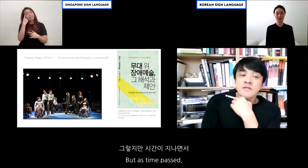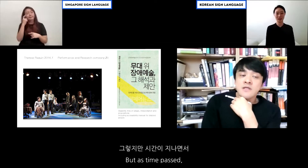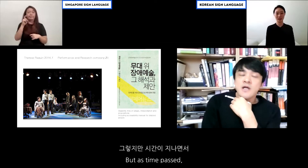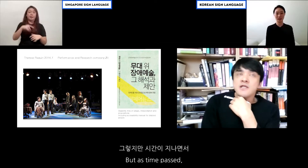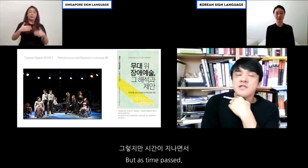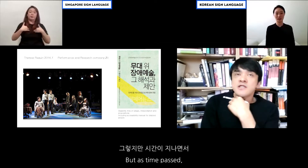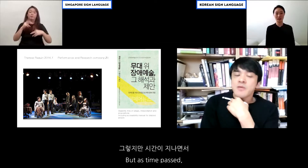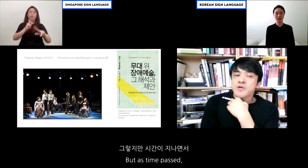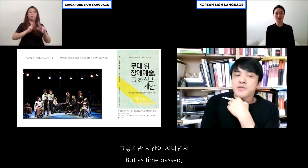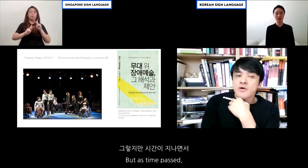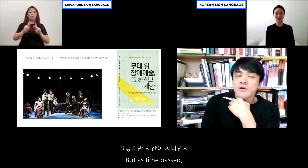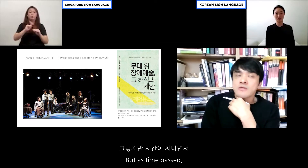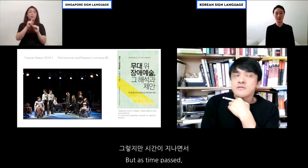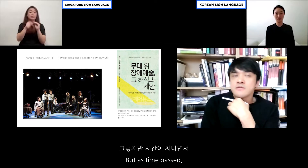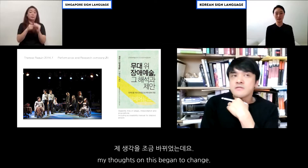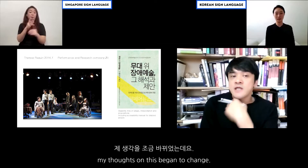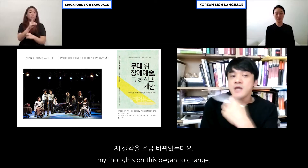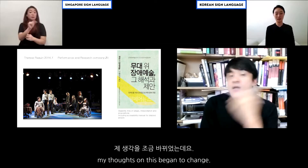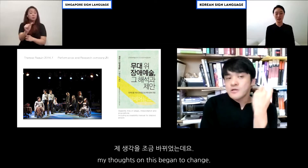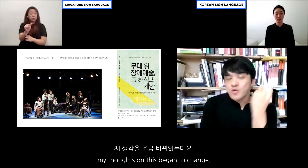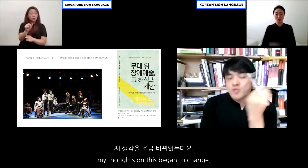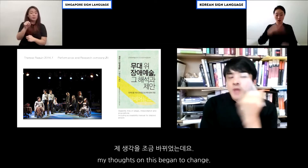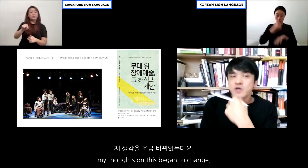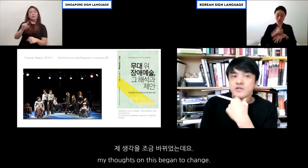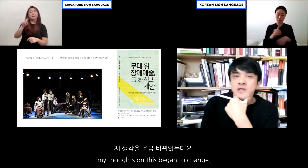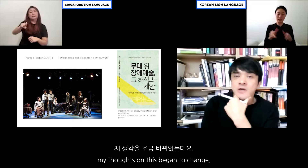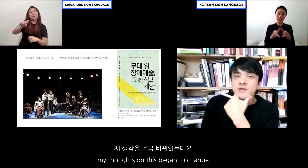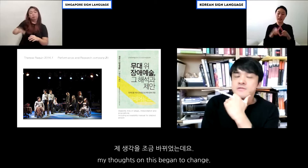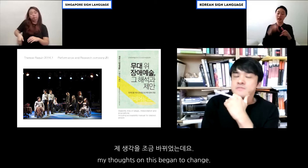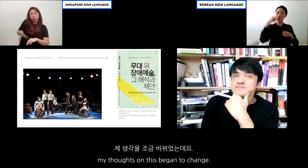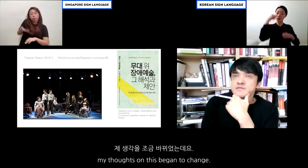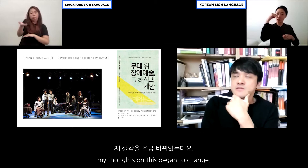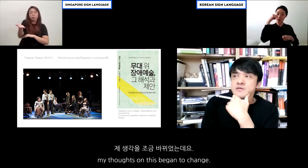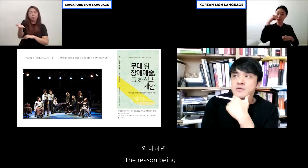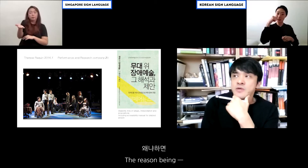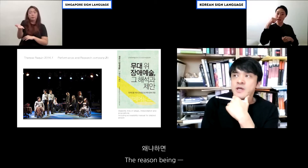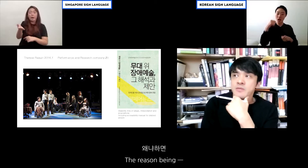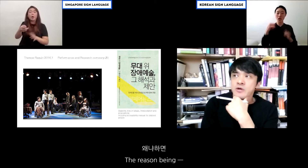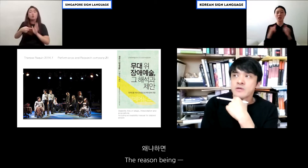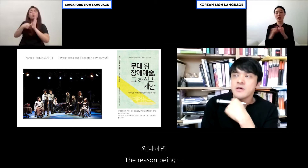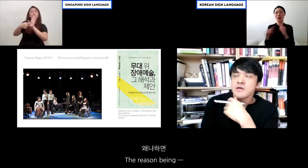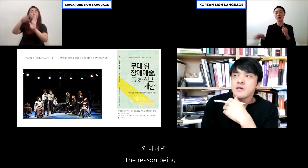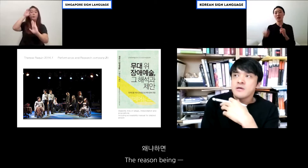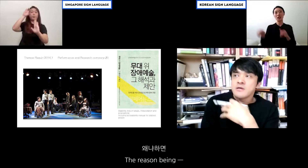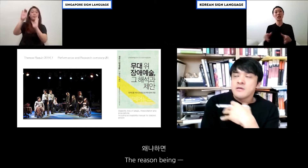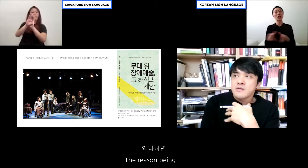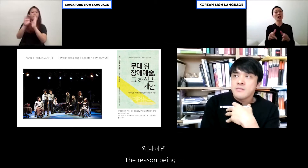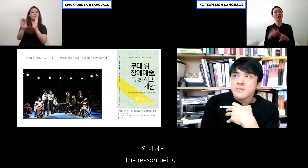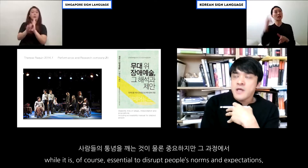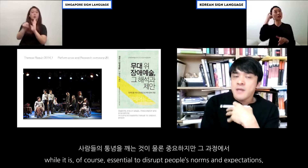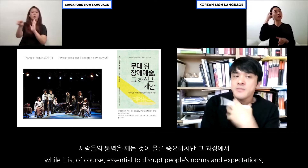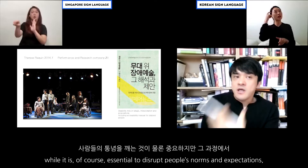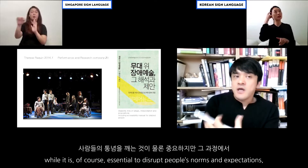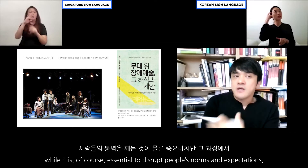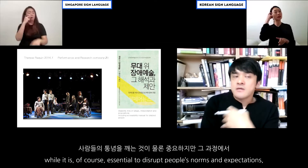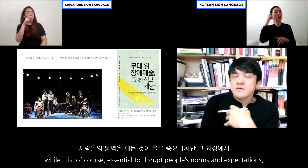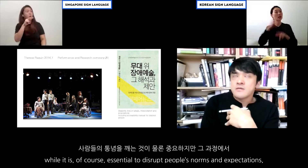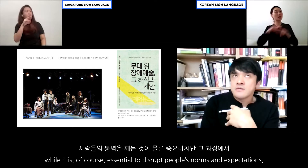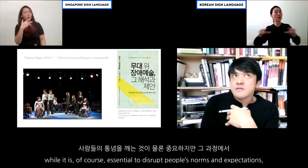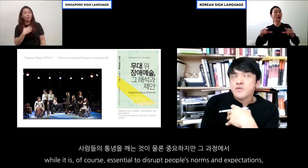그렇지만 시간이 지나면서 제 생각은 조금 바뀌었는데요. 왜냐하면